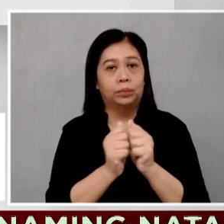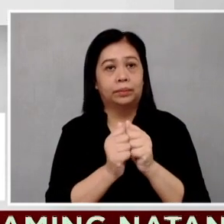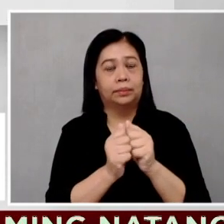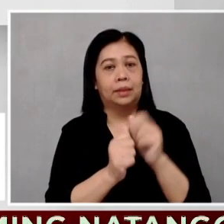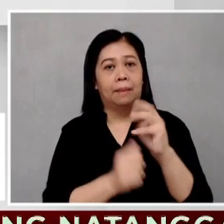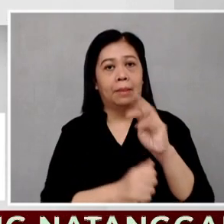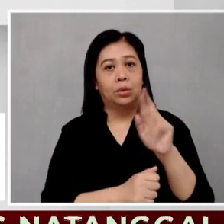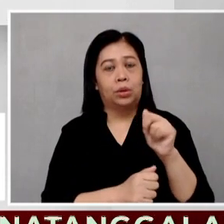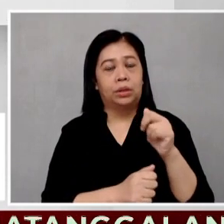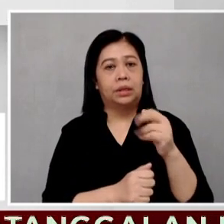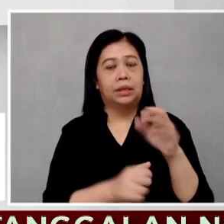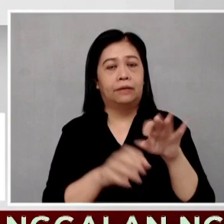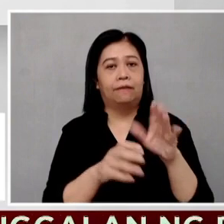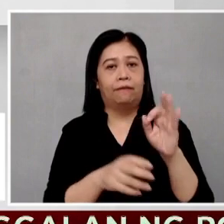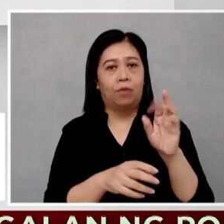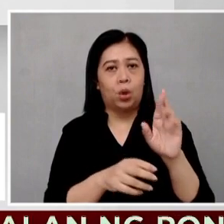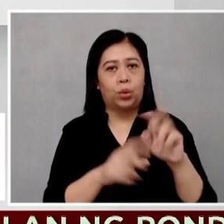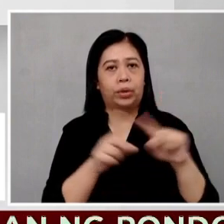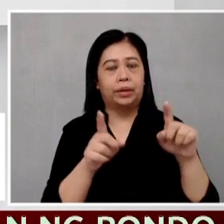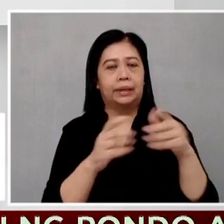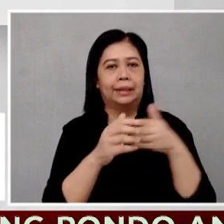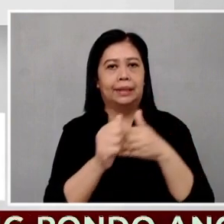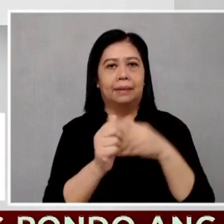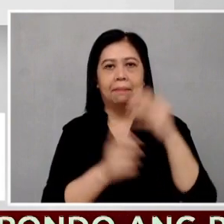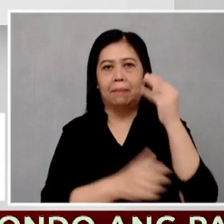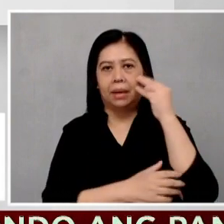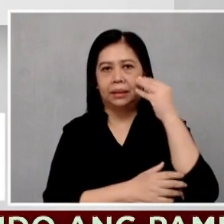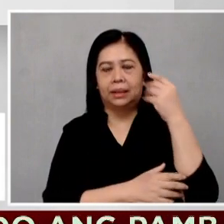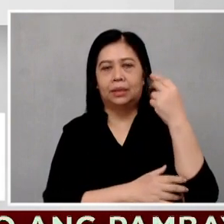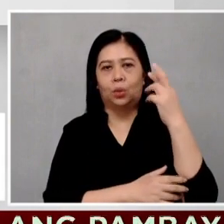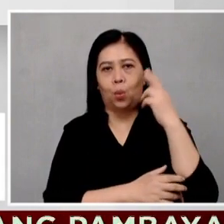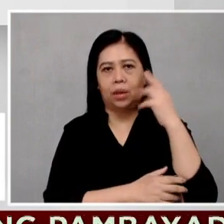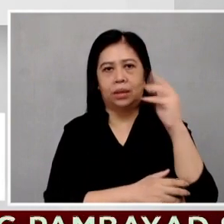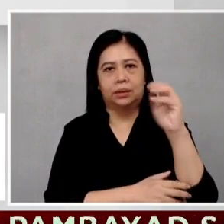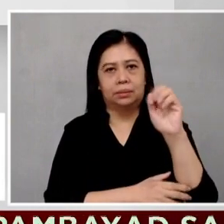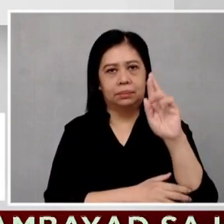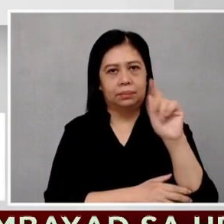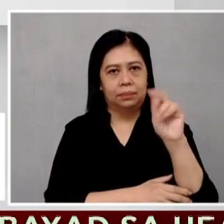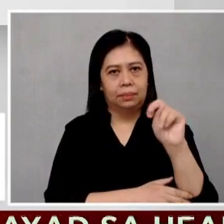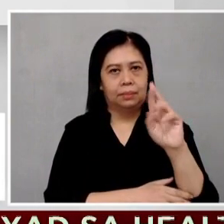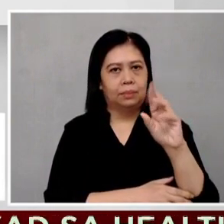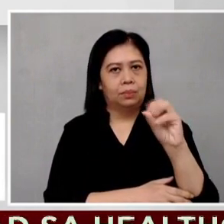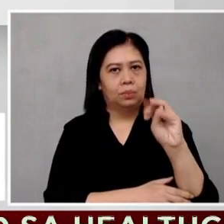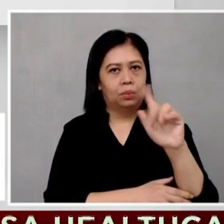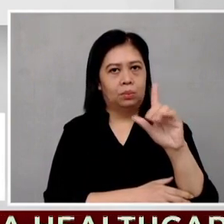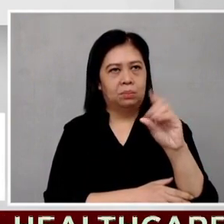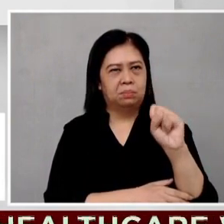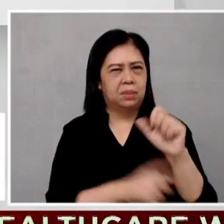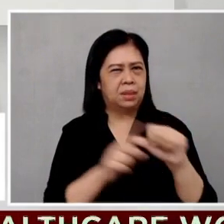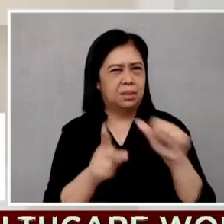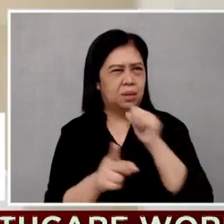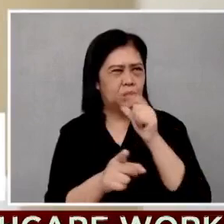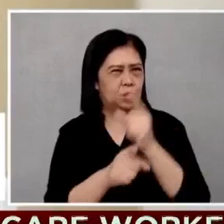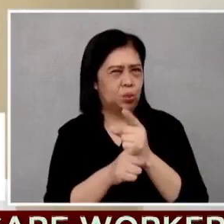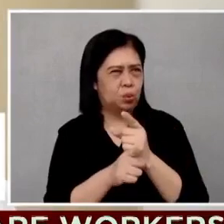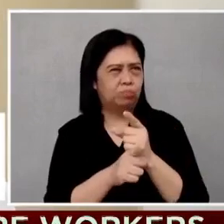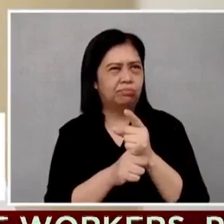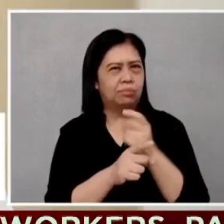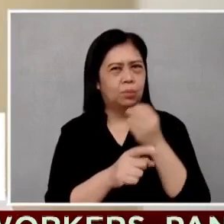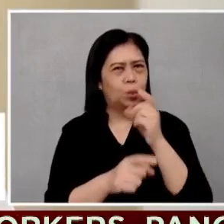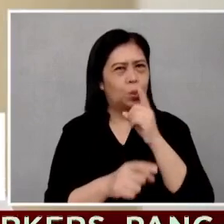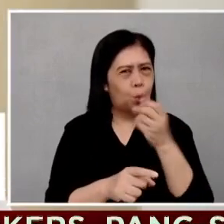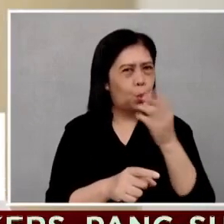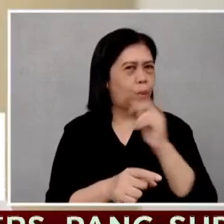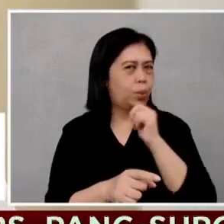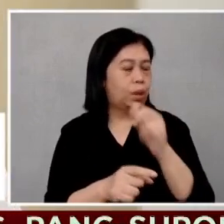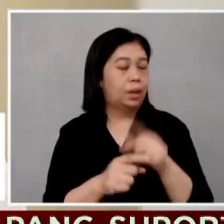Leader Martin Romualdez at Senator Sonny Angara, bagamat hindi niya makumpirma kung totoo ito. Ayon kay